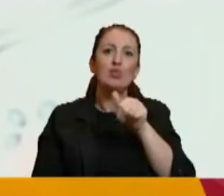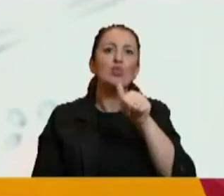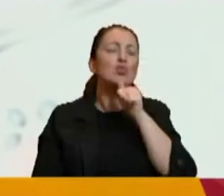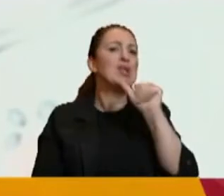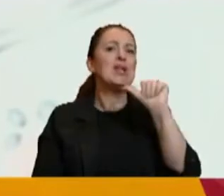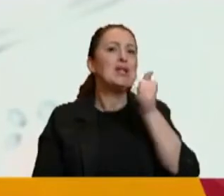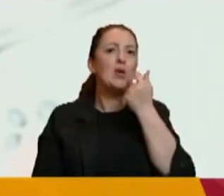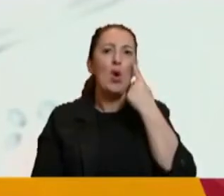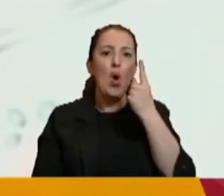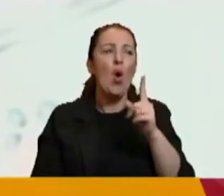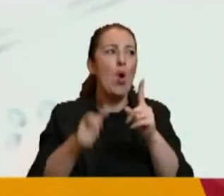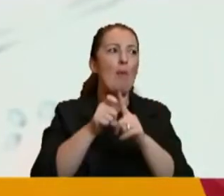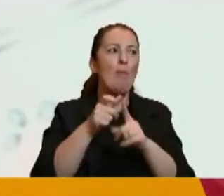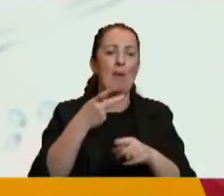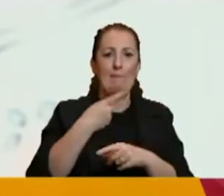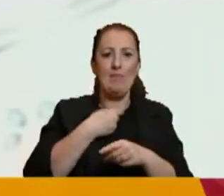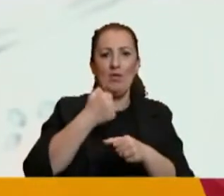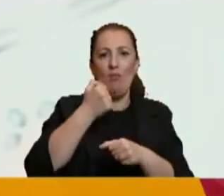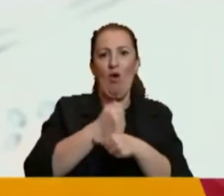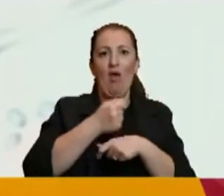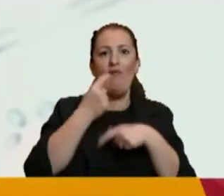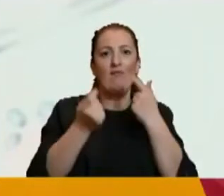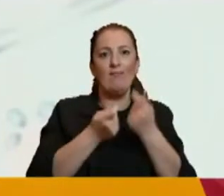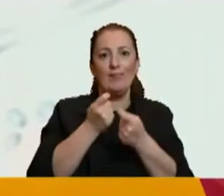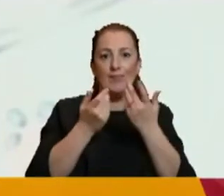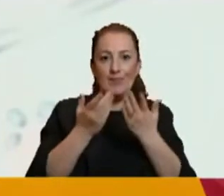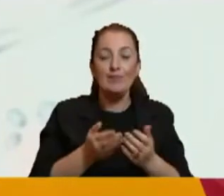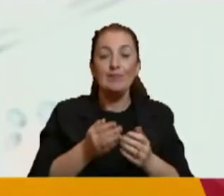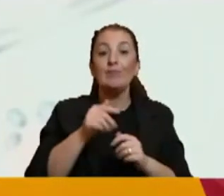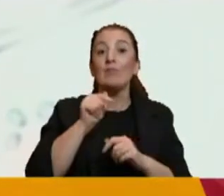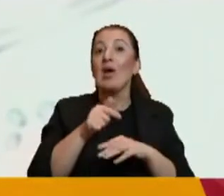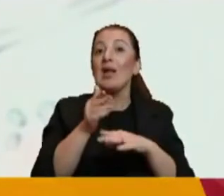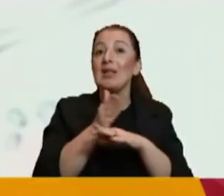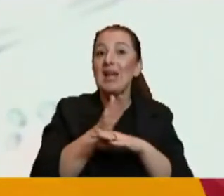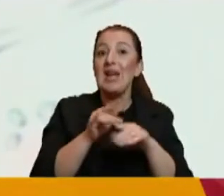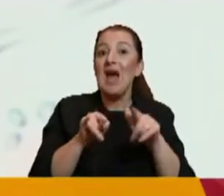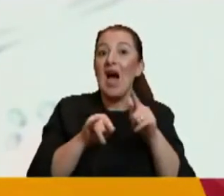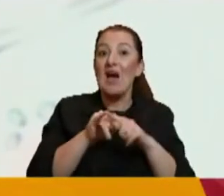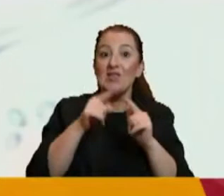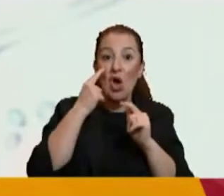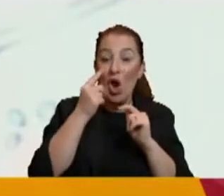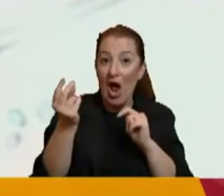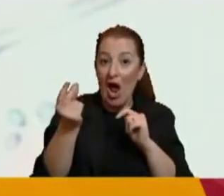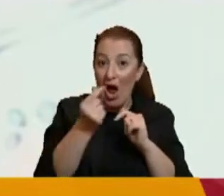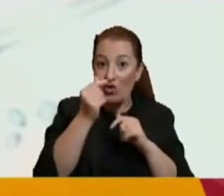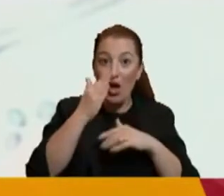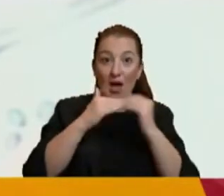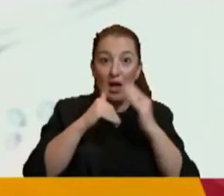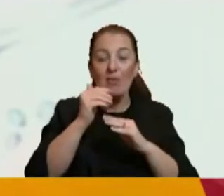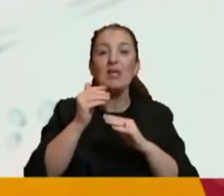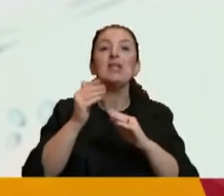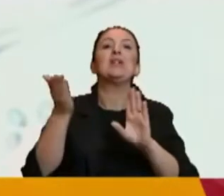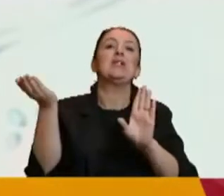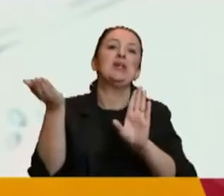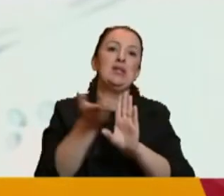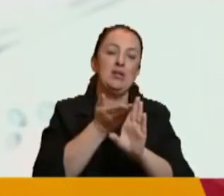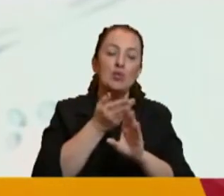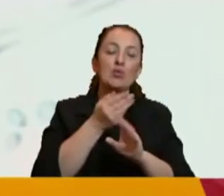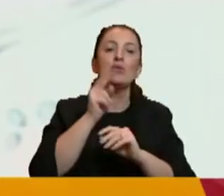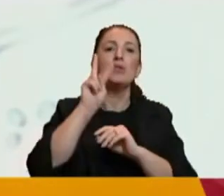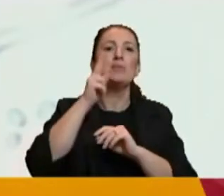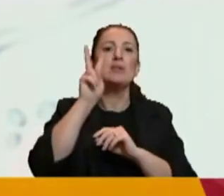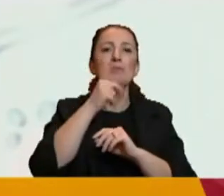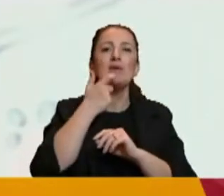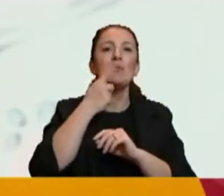kalitesini korumak da bizim görevlerimizin arasında Bu nedenle hafızada kaçak yapıları yıkıyoruz 2020